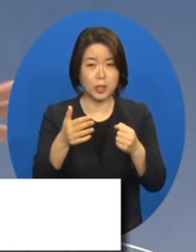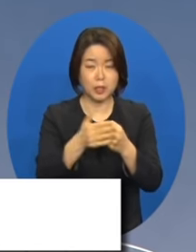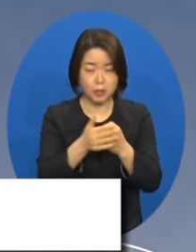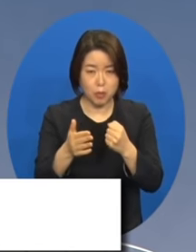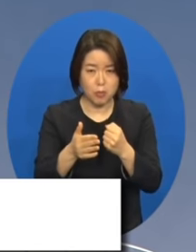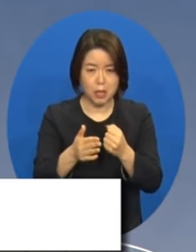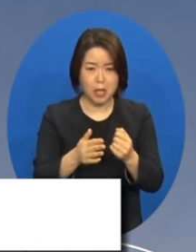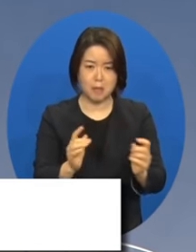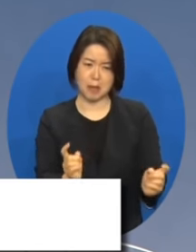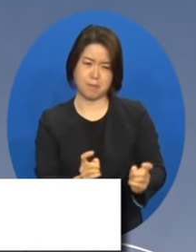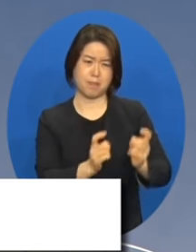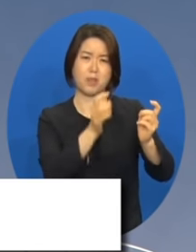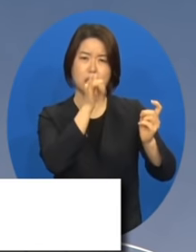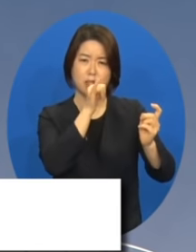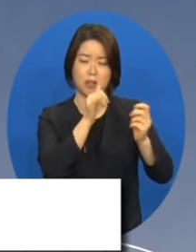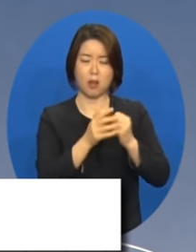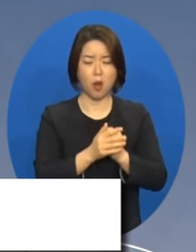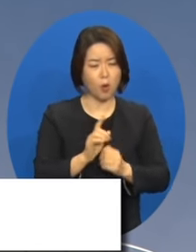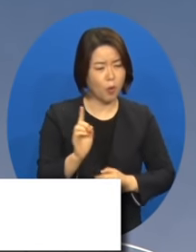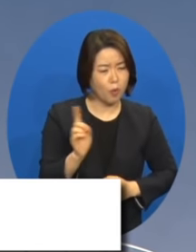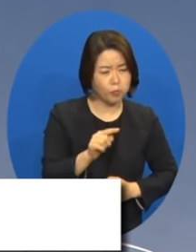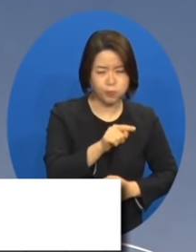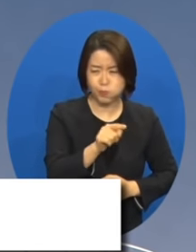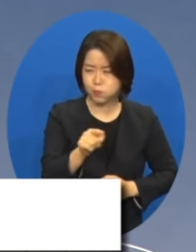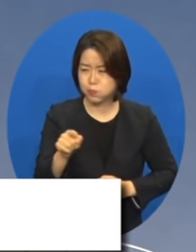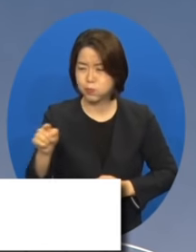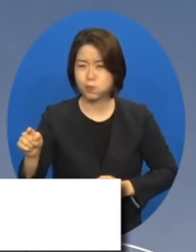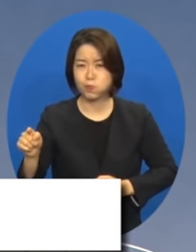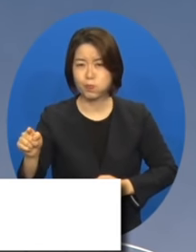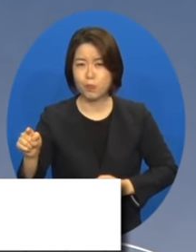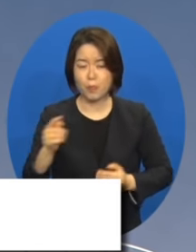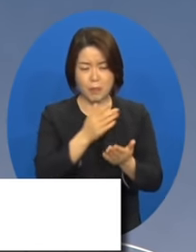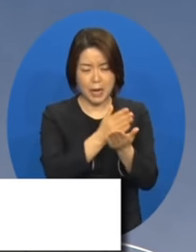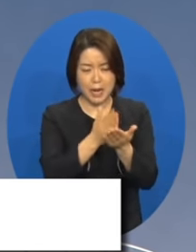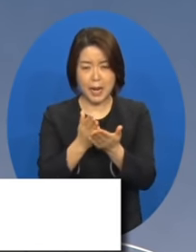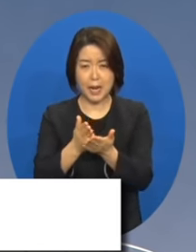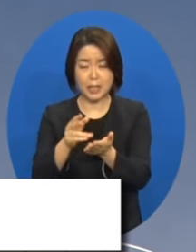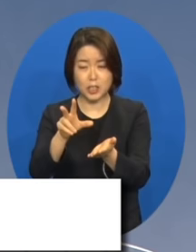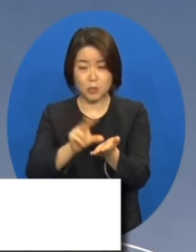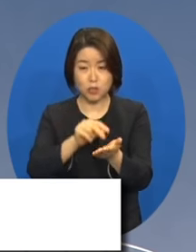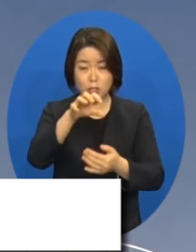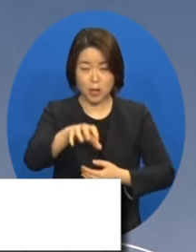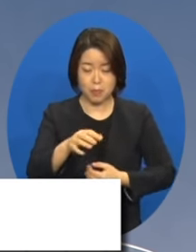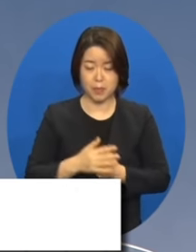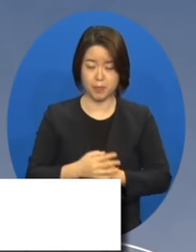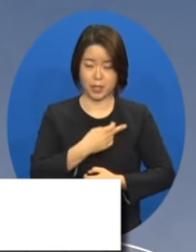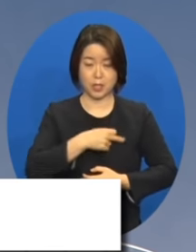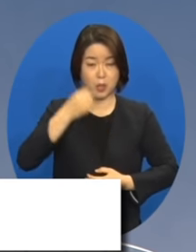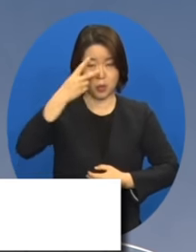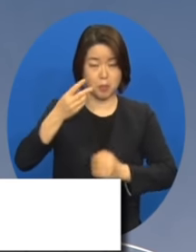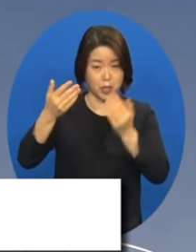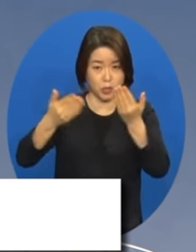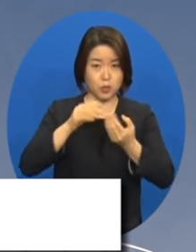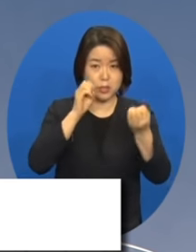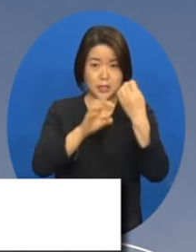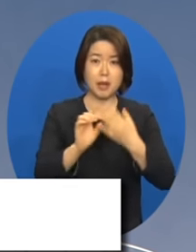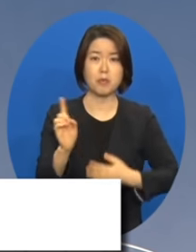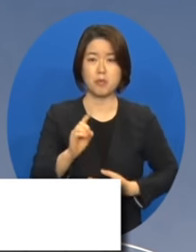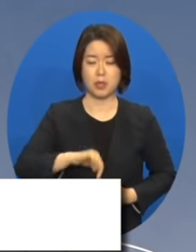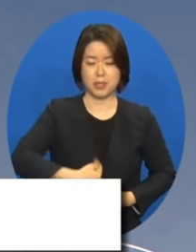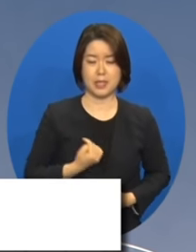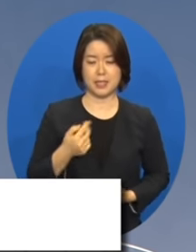그런데 어떤 문제 앞에서도 사도 바울이 주신 답은 단 합니다 자기 자신의 입장에서